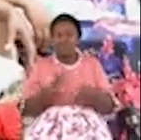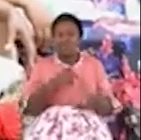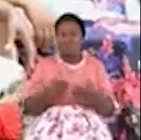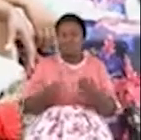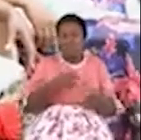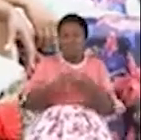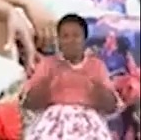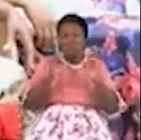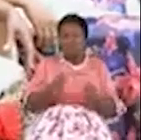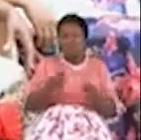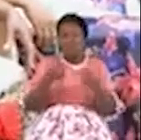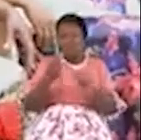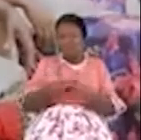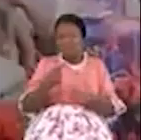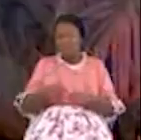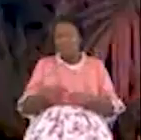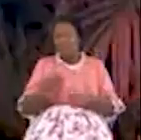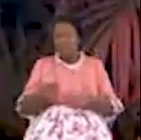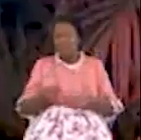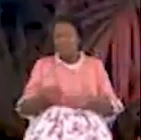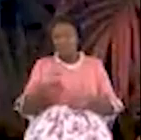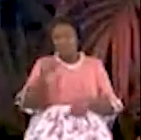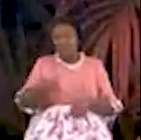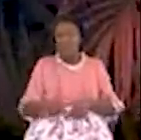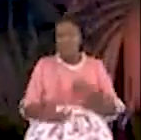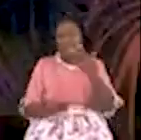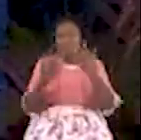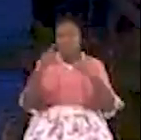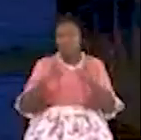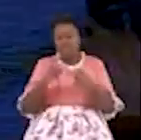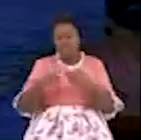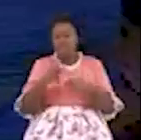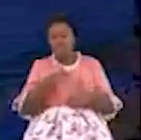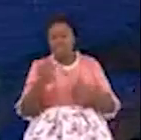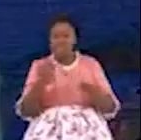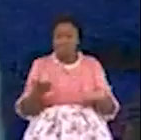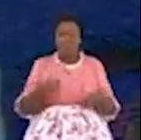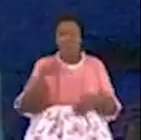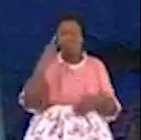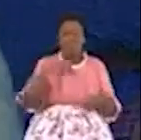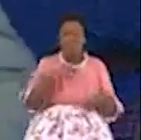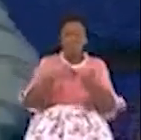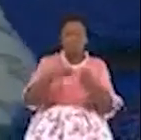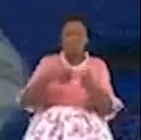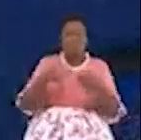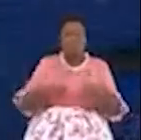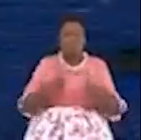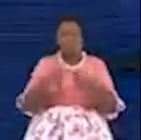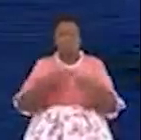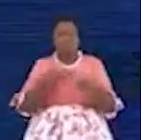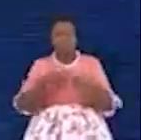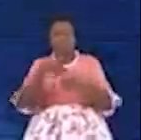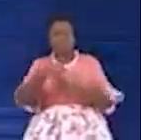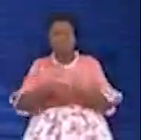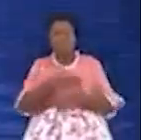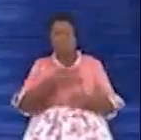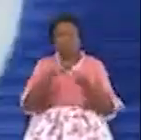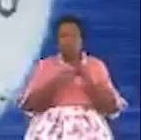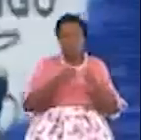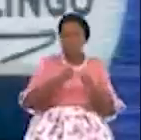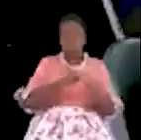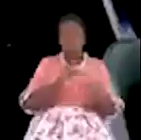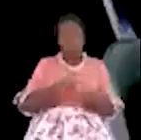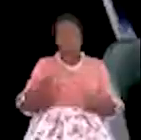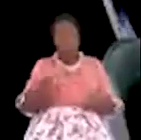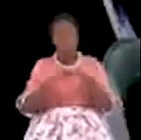gasị nke a nọ na-abịa n'abalị a, yoku a a ga-agbaji ya na ndụ gị n'aha Jizọs.